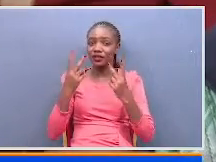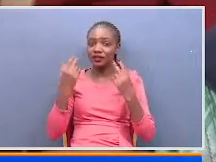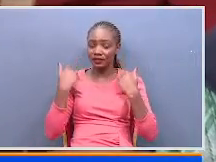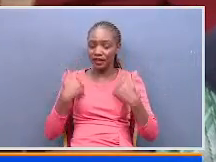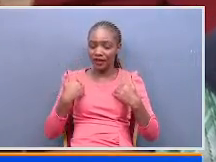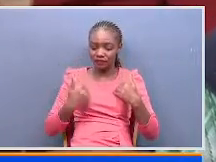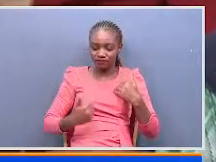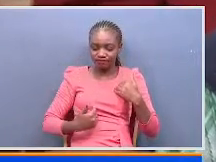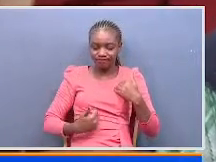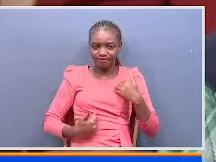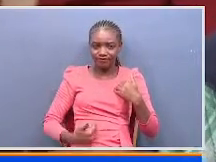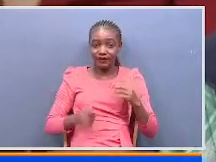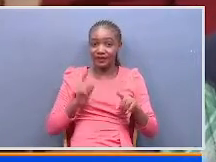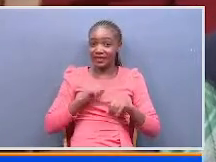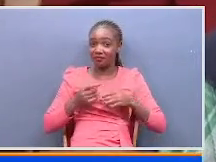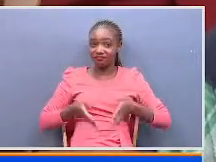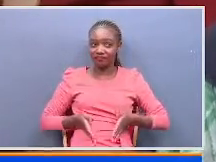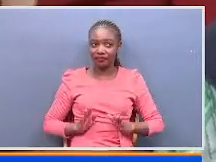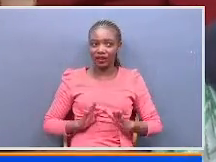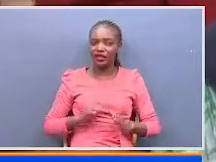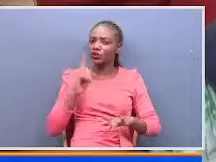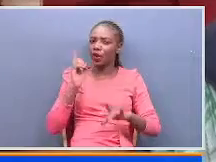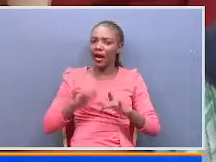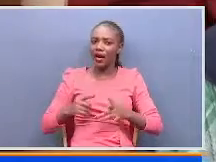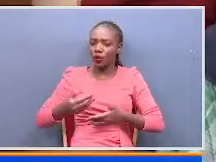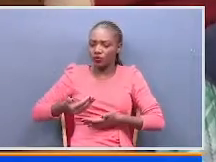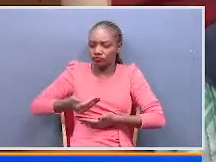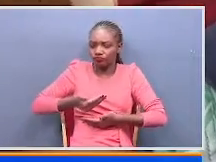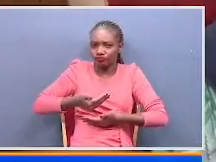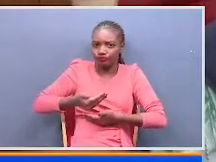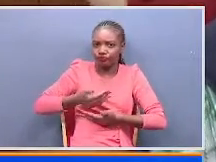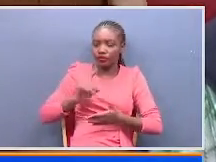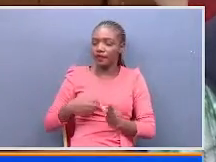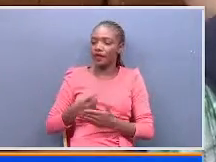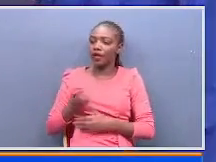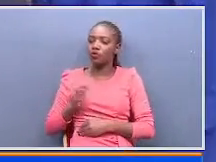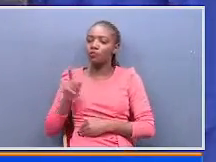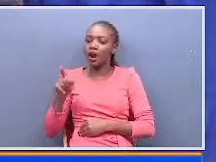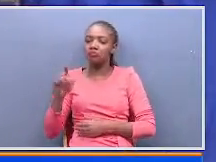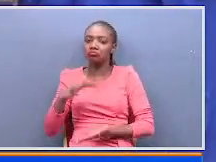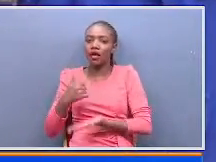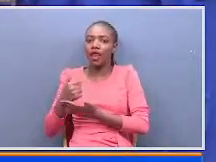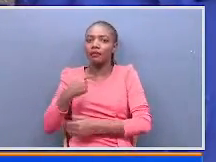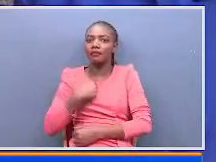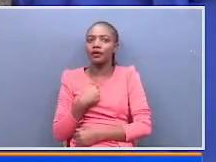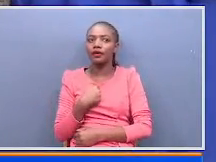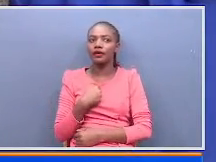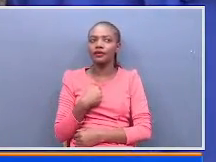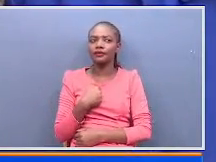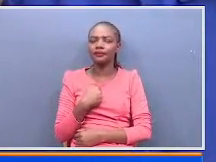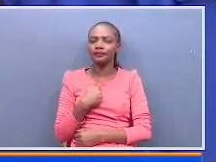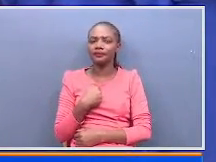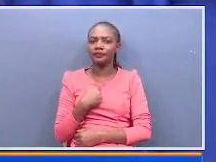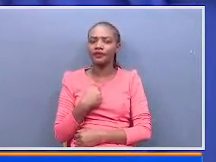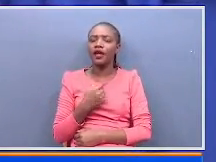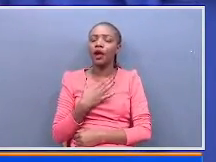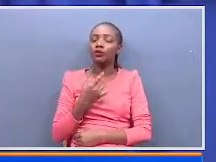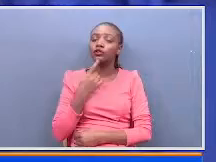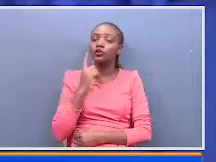ni wa CS. Singebeba mtoto, kwa hivyo ni yeye alikuwa ananibebea mtoto. Ningependa kusema ya kwamba